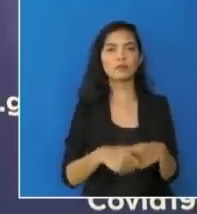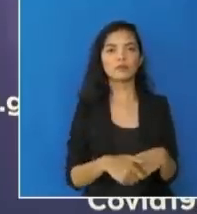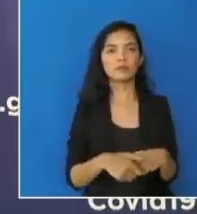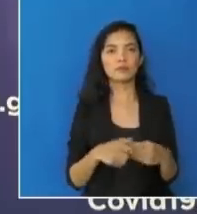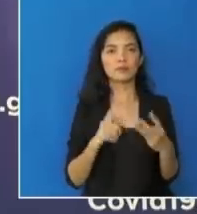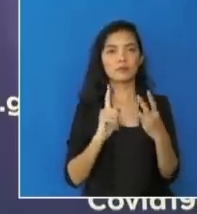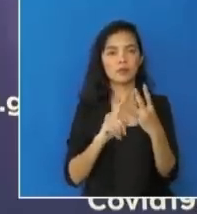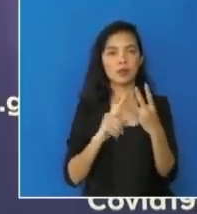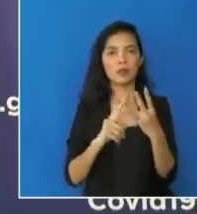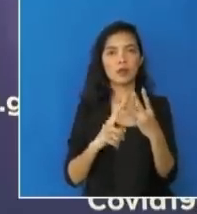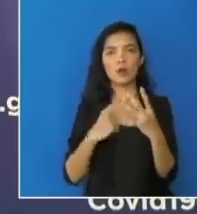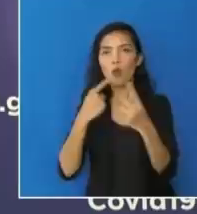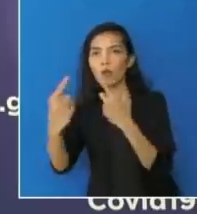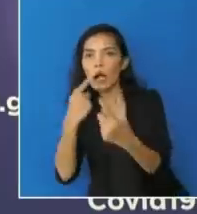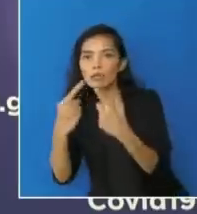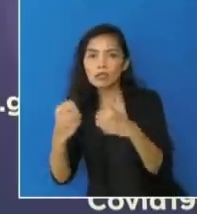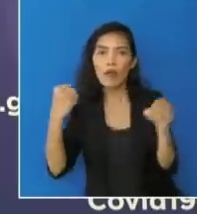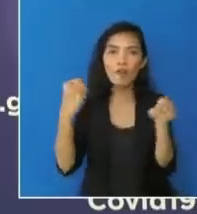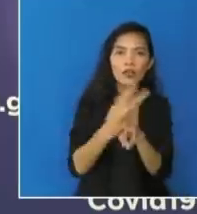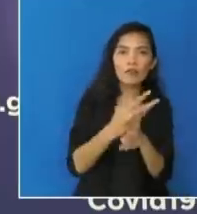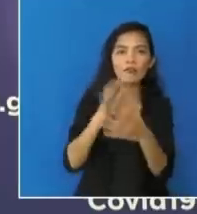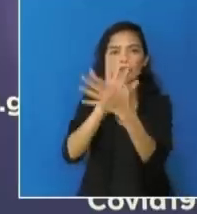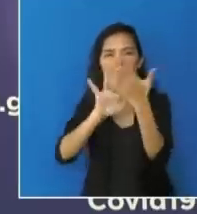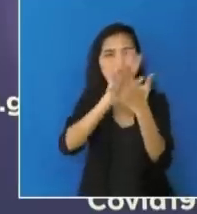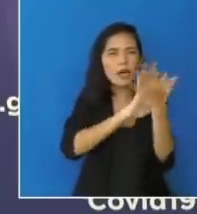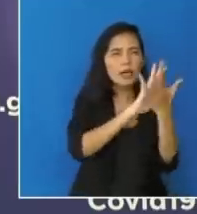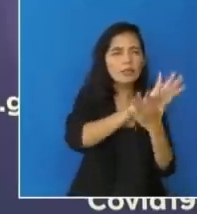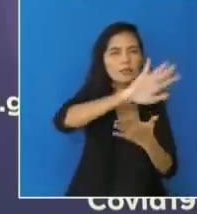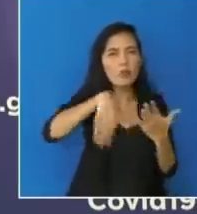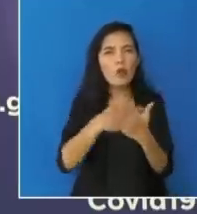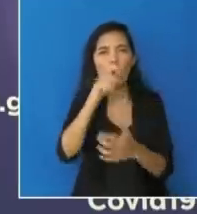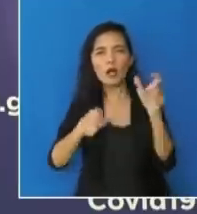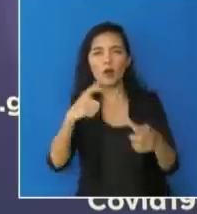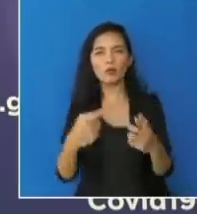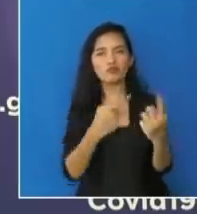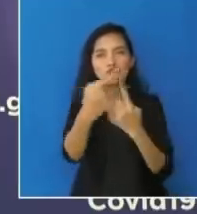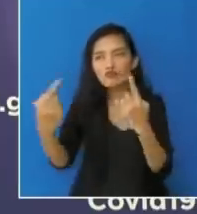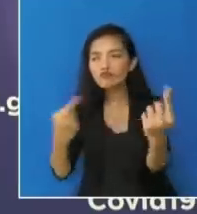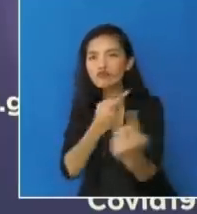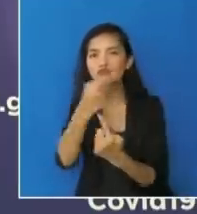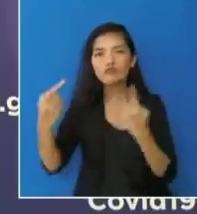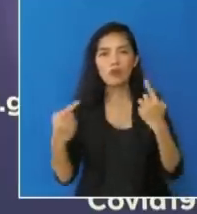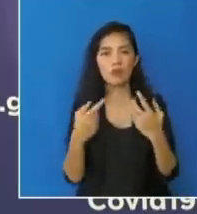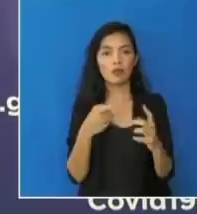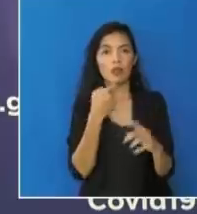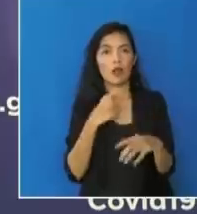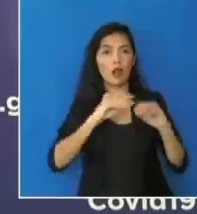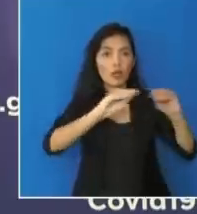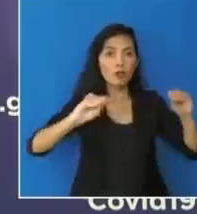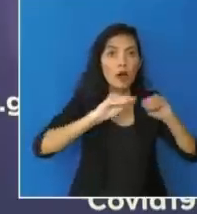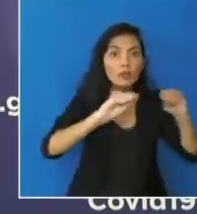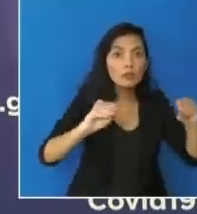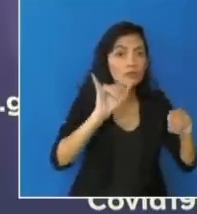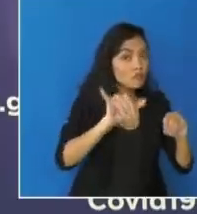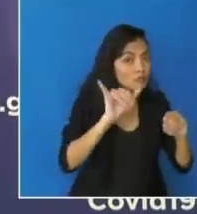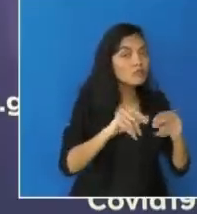efektif, detail, baik, dan transparan kepada semua pihak. Baik terkait dengan edukasi kepada